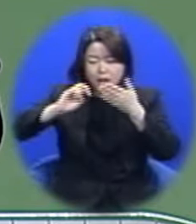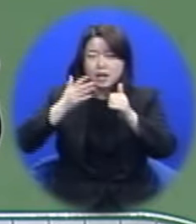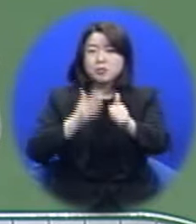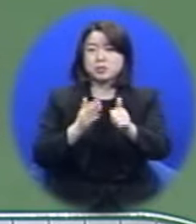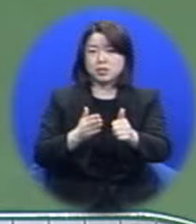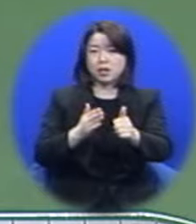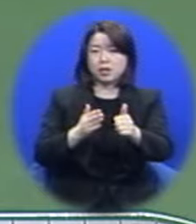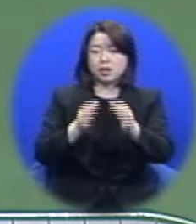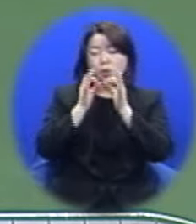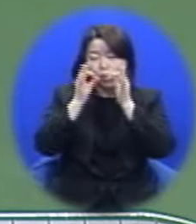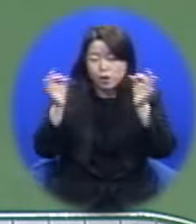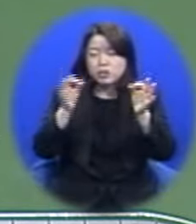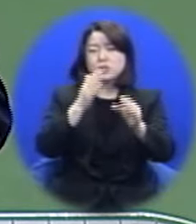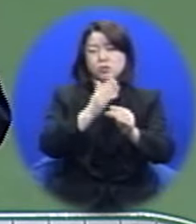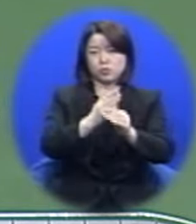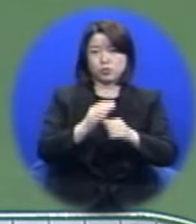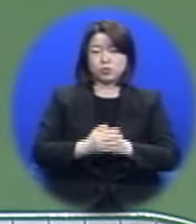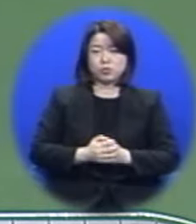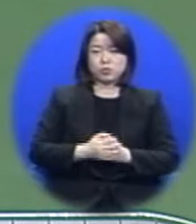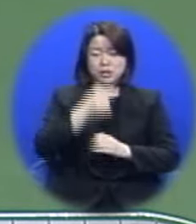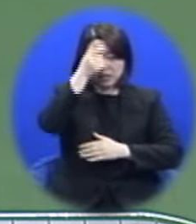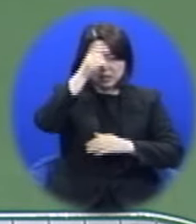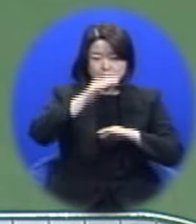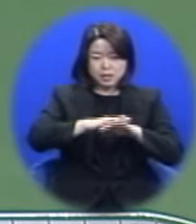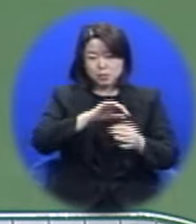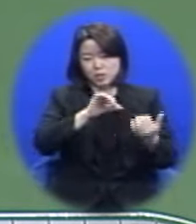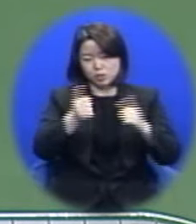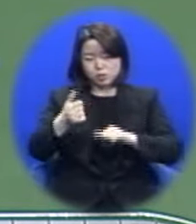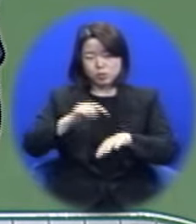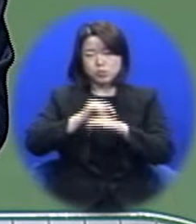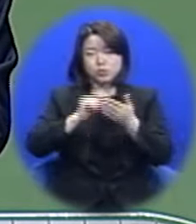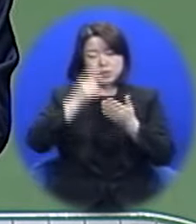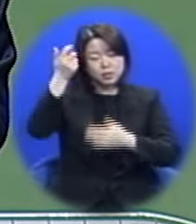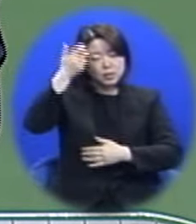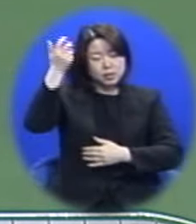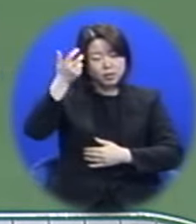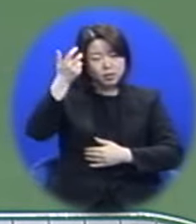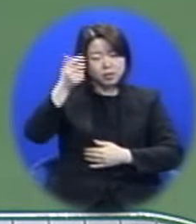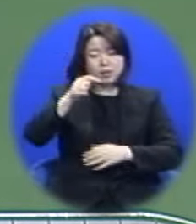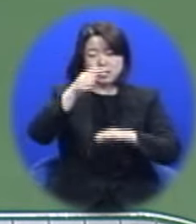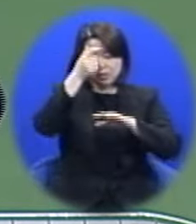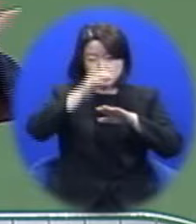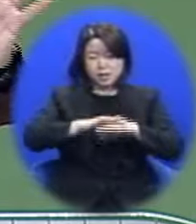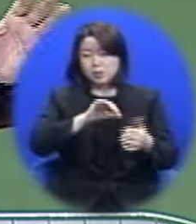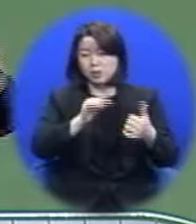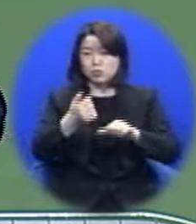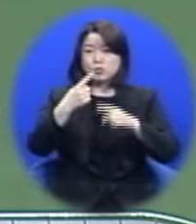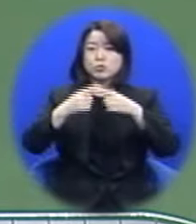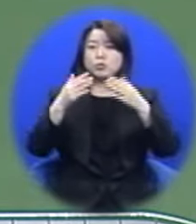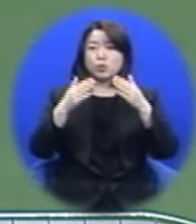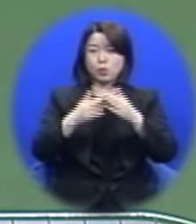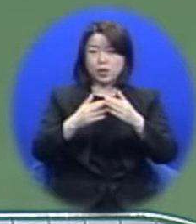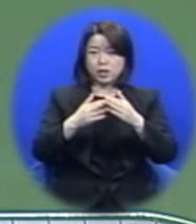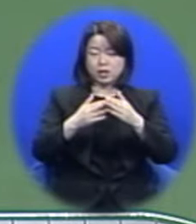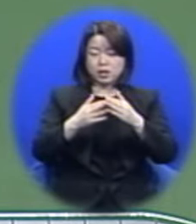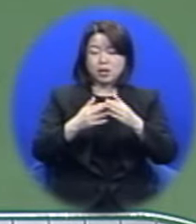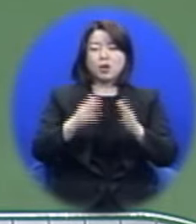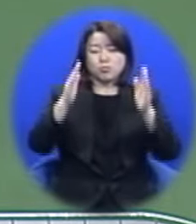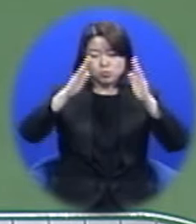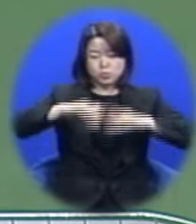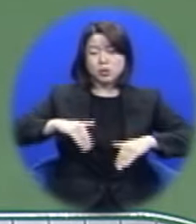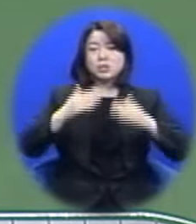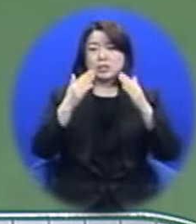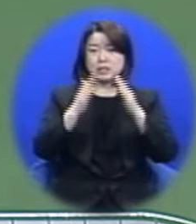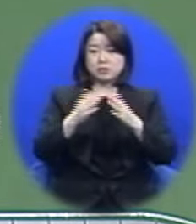말씀하는 거예요. 예배가 죽은 심령, 예배가 죽은 교회는 무너지는 집입니다.